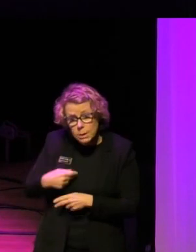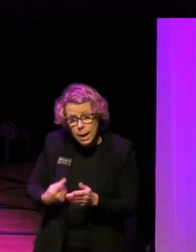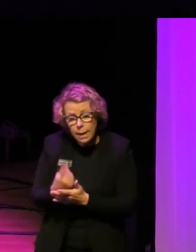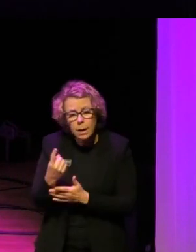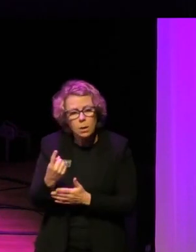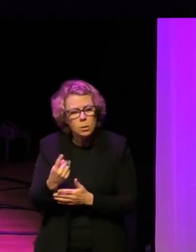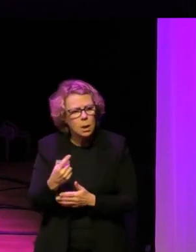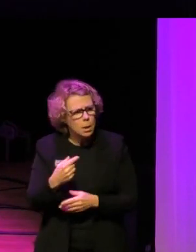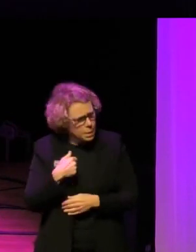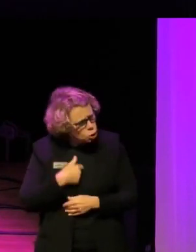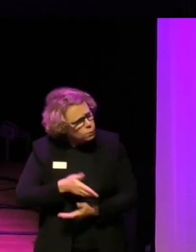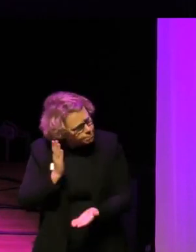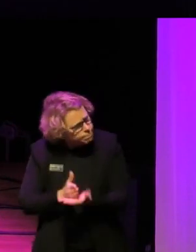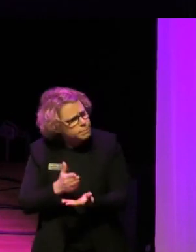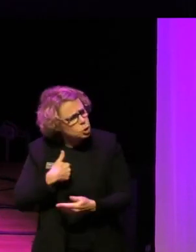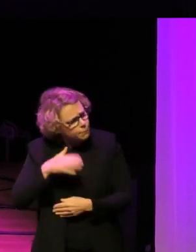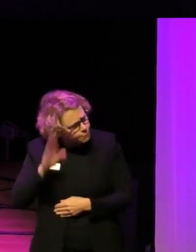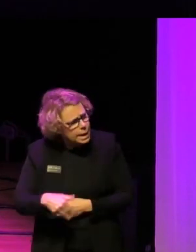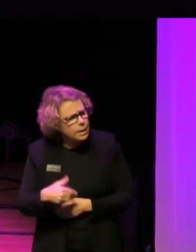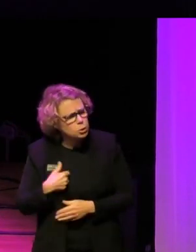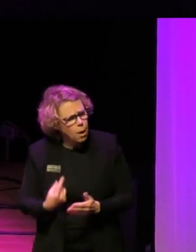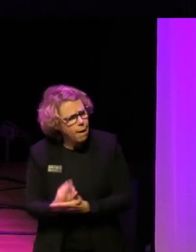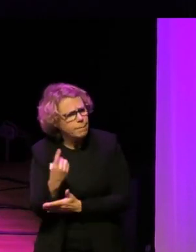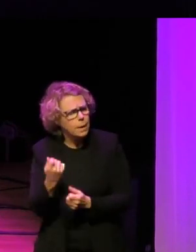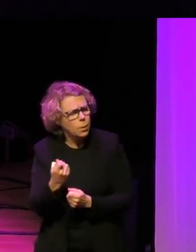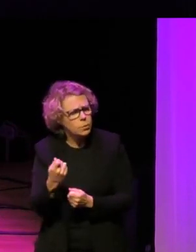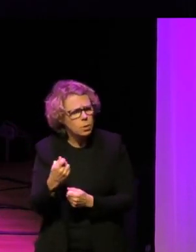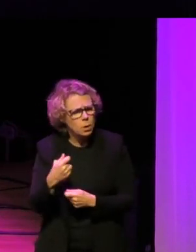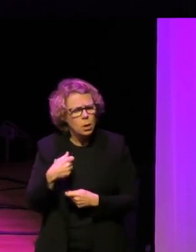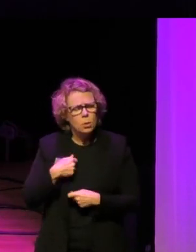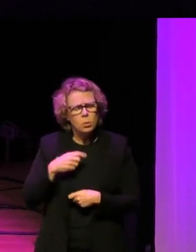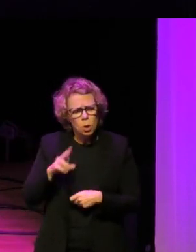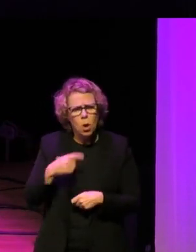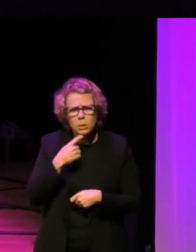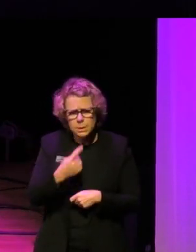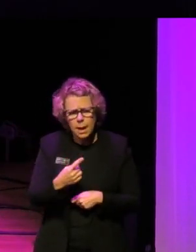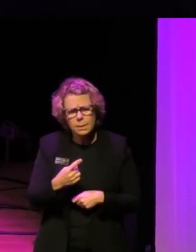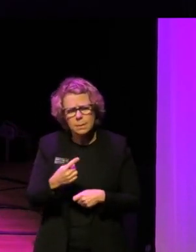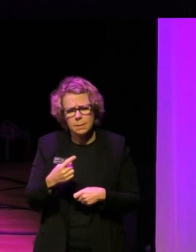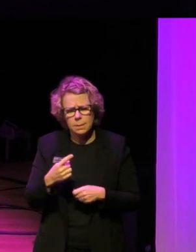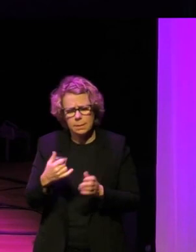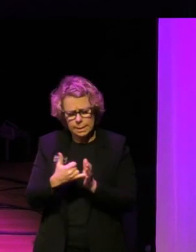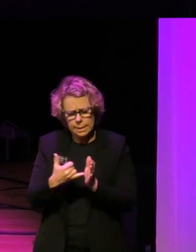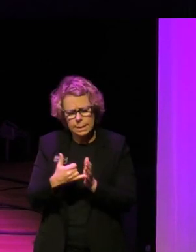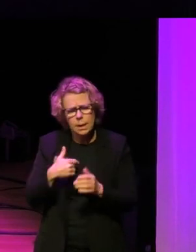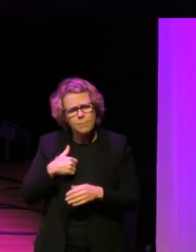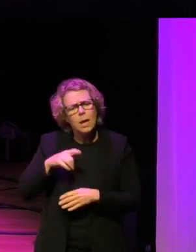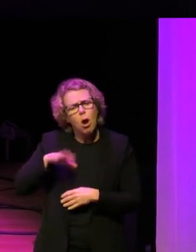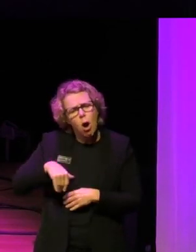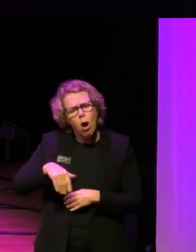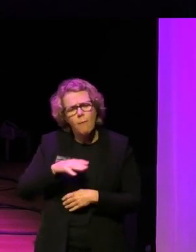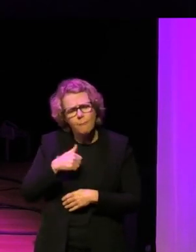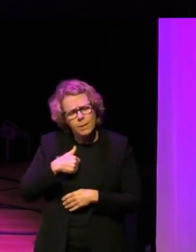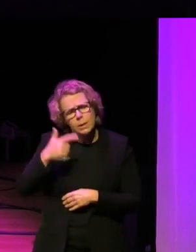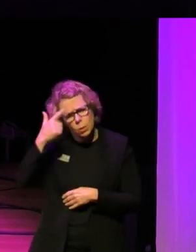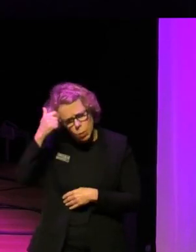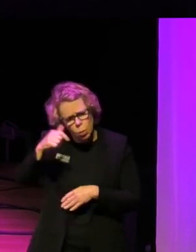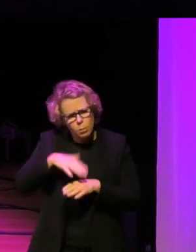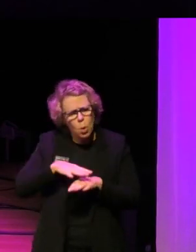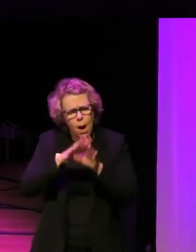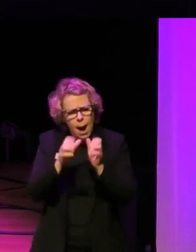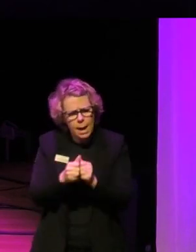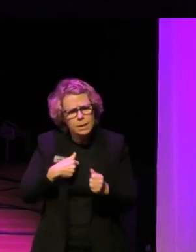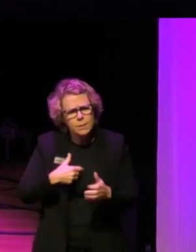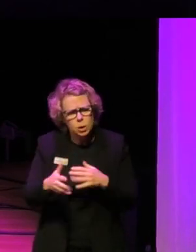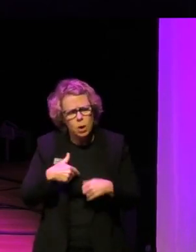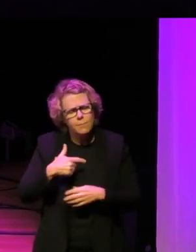någonting? Jag säger så här: nej, jag är säker på det. Det som jag sa, jag nämnde också det. Vi har tro. Vi tror på att det som